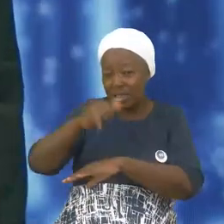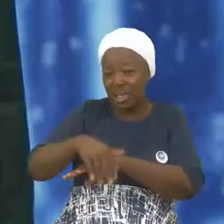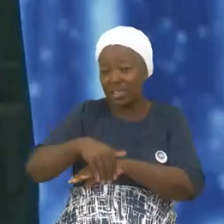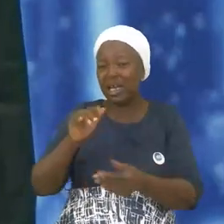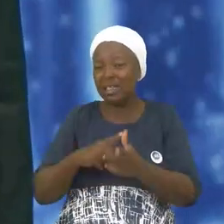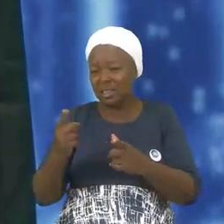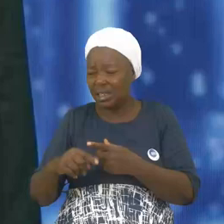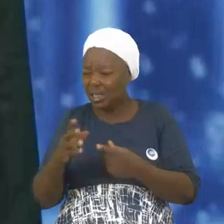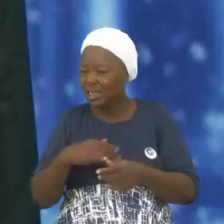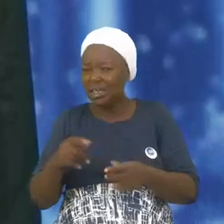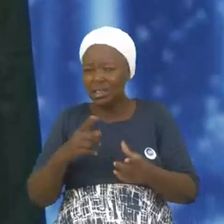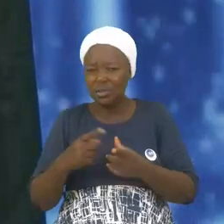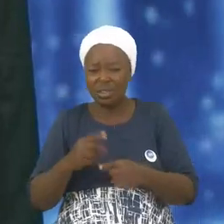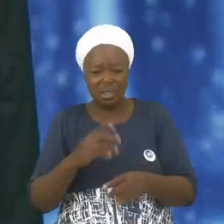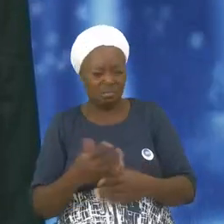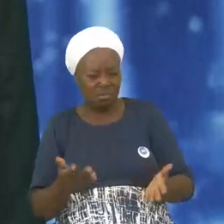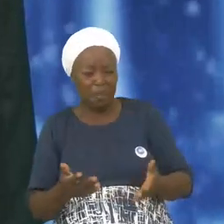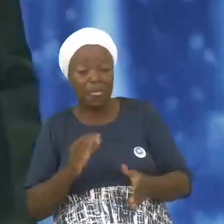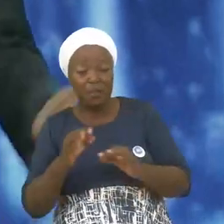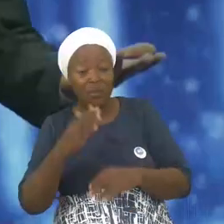pas une autre personne